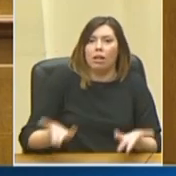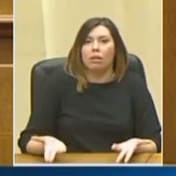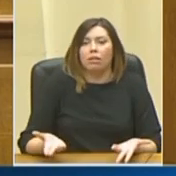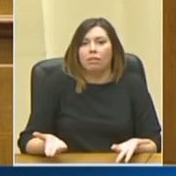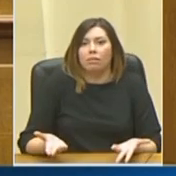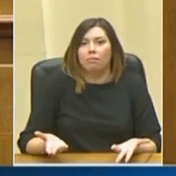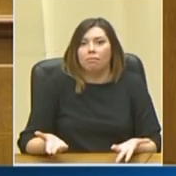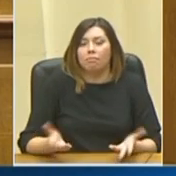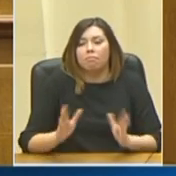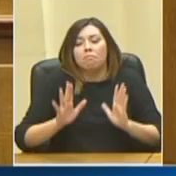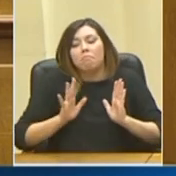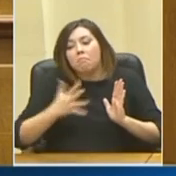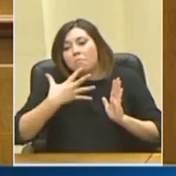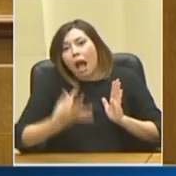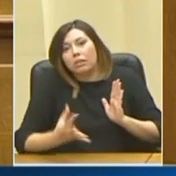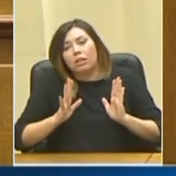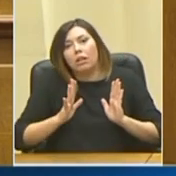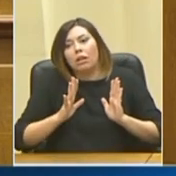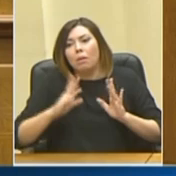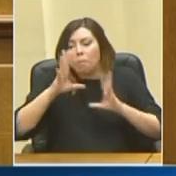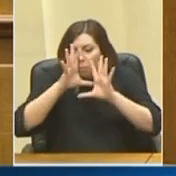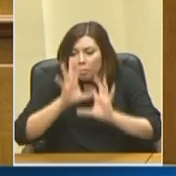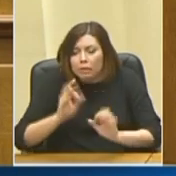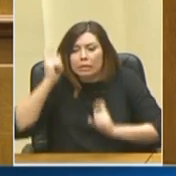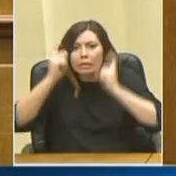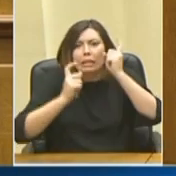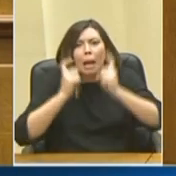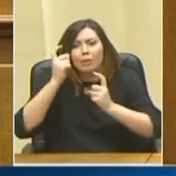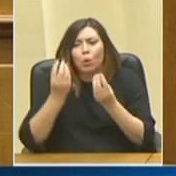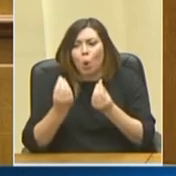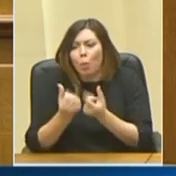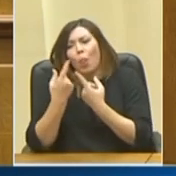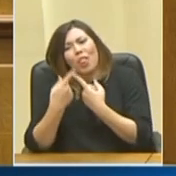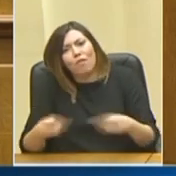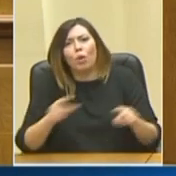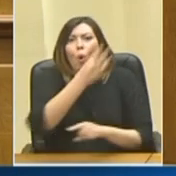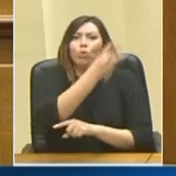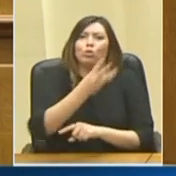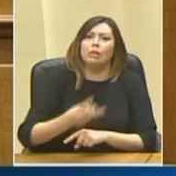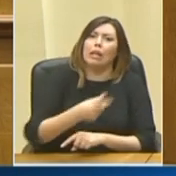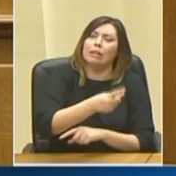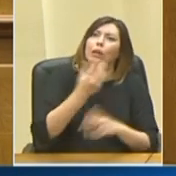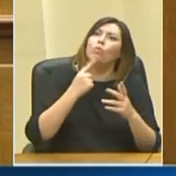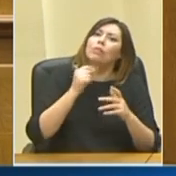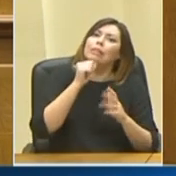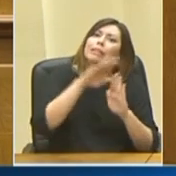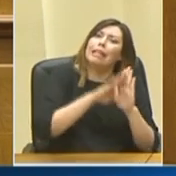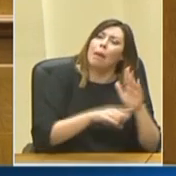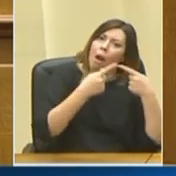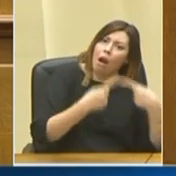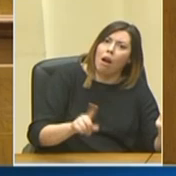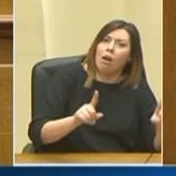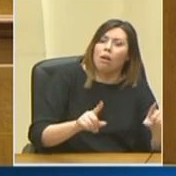Προς άλλη τελείως κατεύθυνση σκέπτεται την αναθεώρηση ο ΣΥΡΙΖΑ. Προς άλλη τελείως